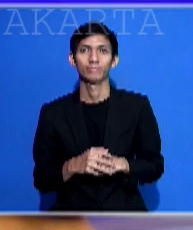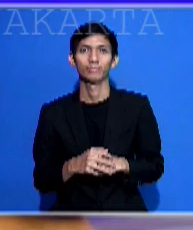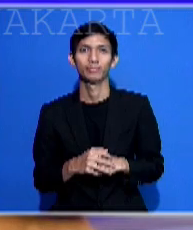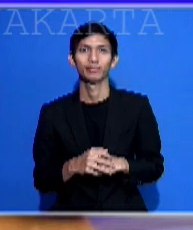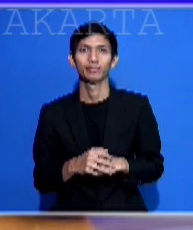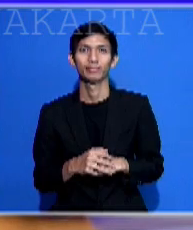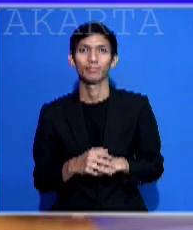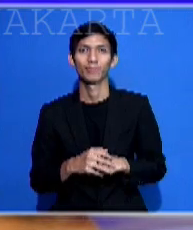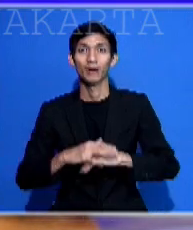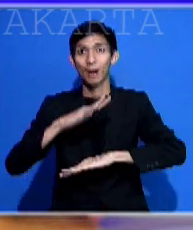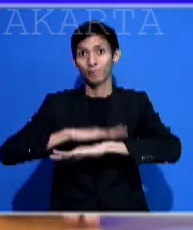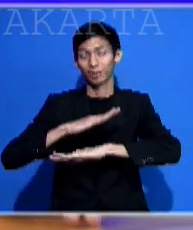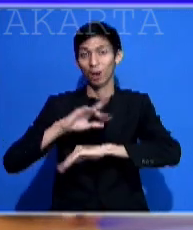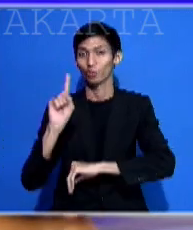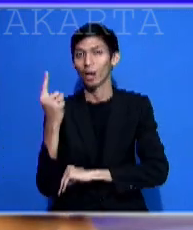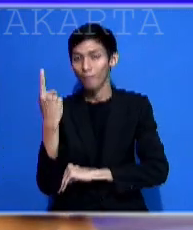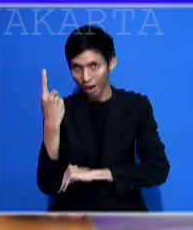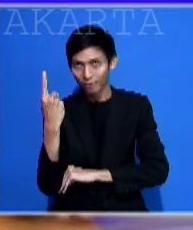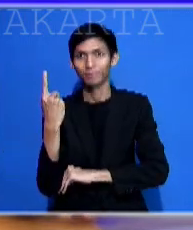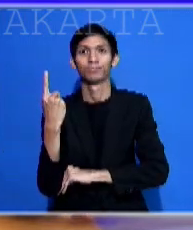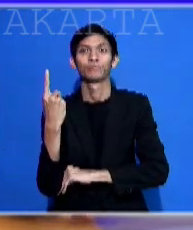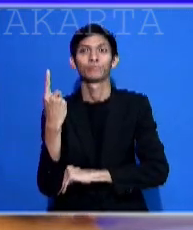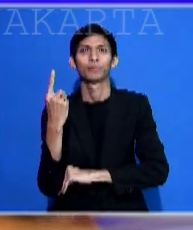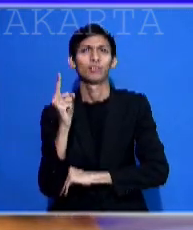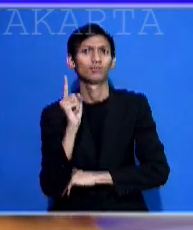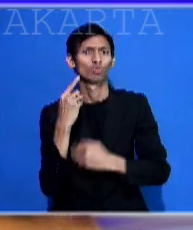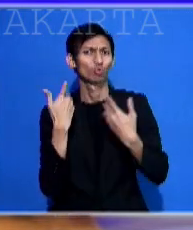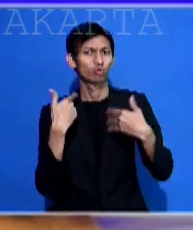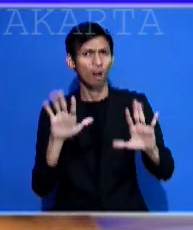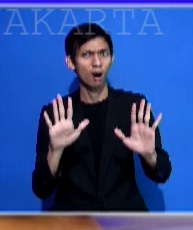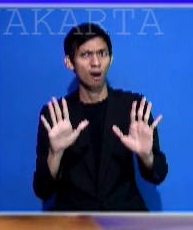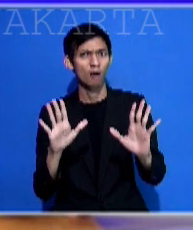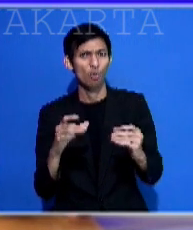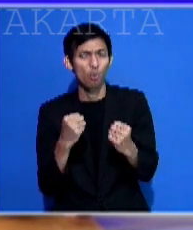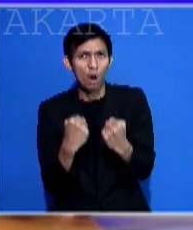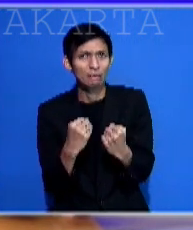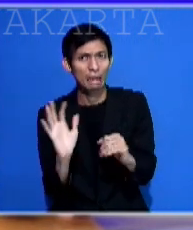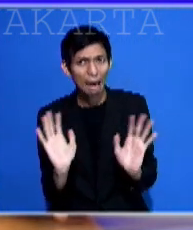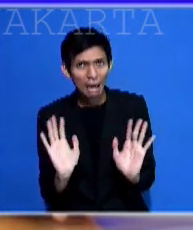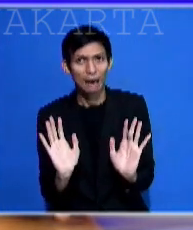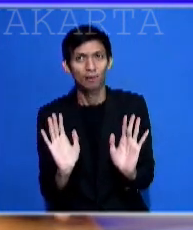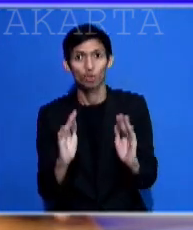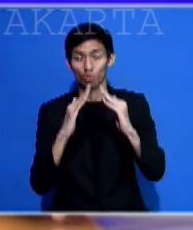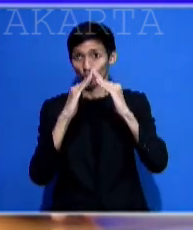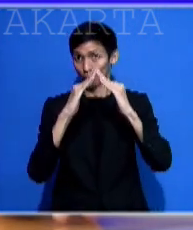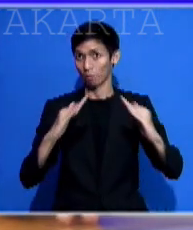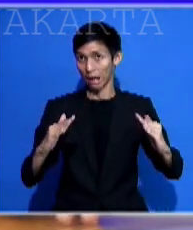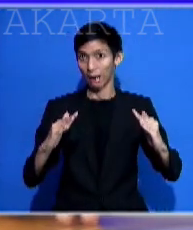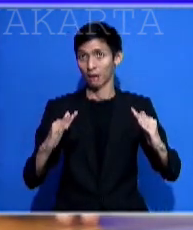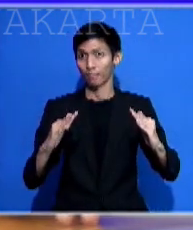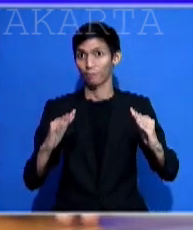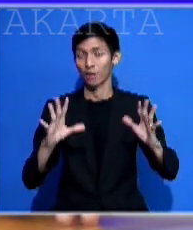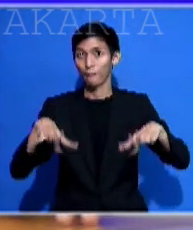kita awal informasi pertama saudara diduga karena sudah tak kuat menahan beban material bangunan sebuah rumah di Dusun